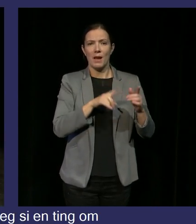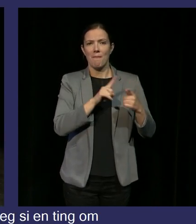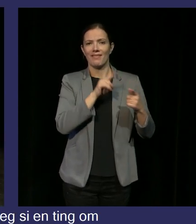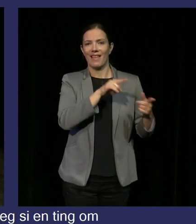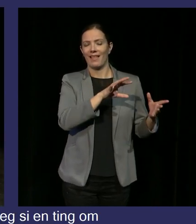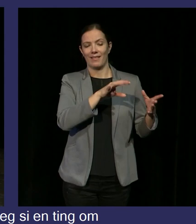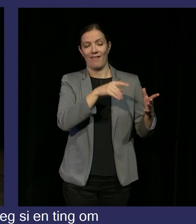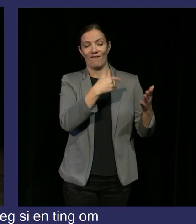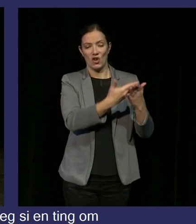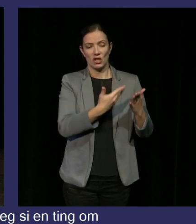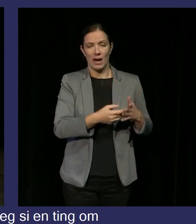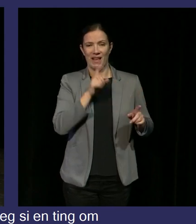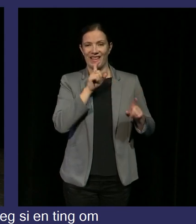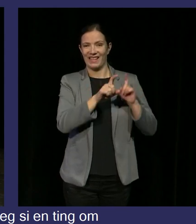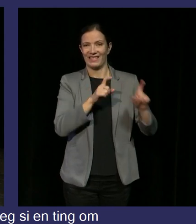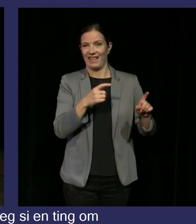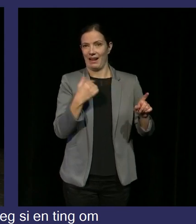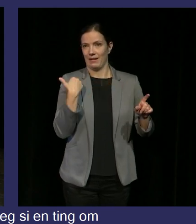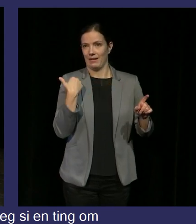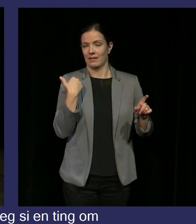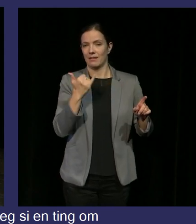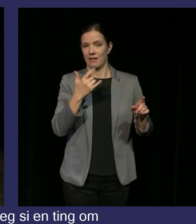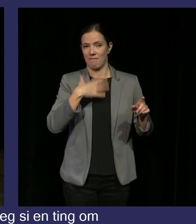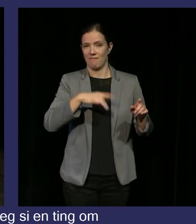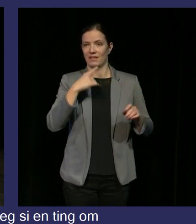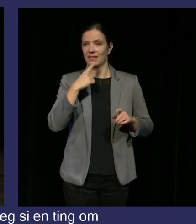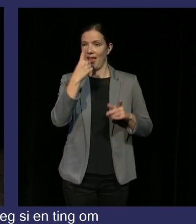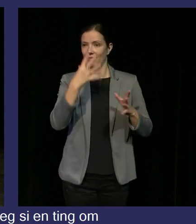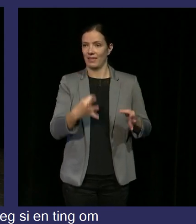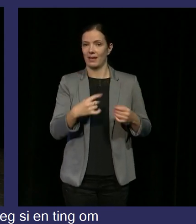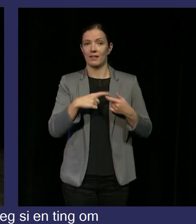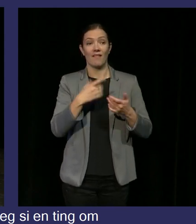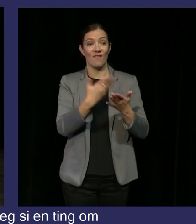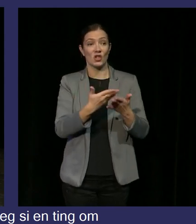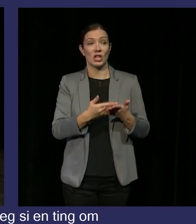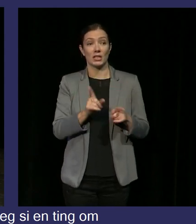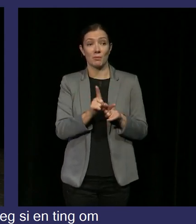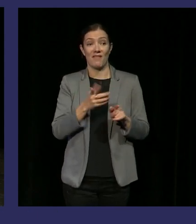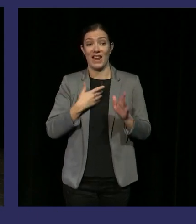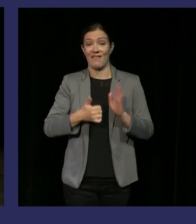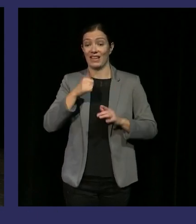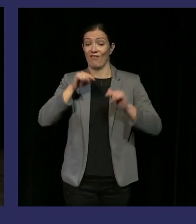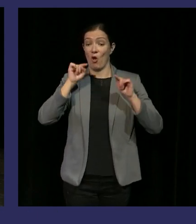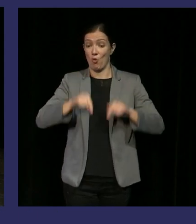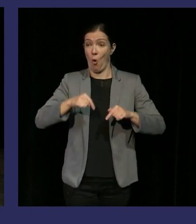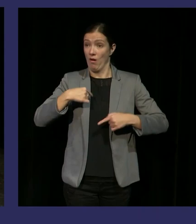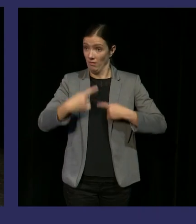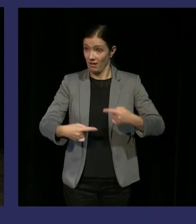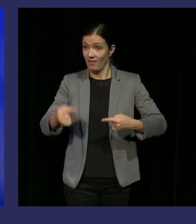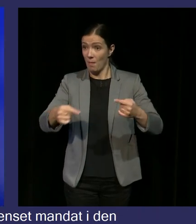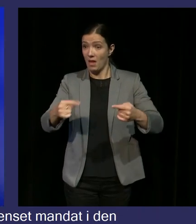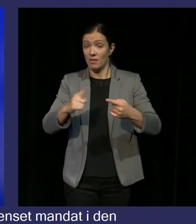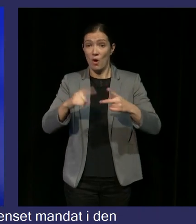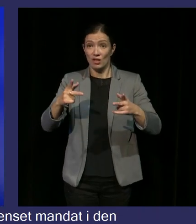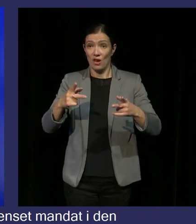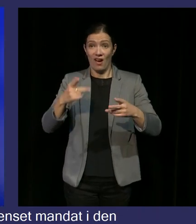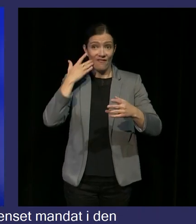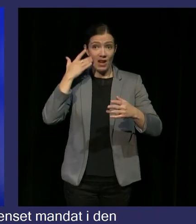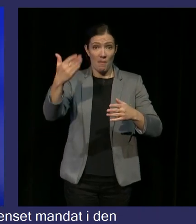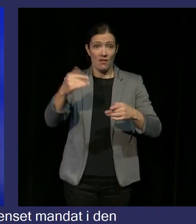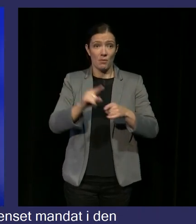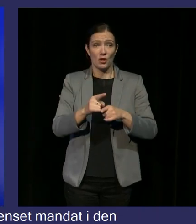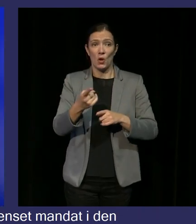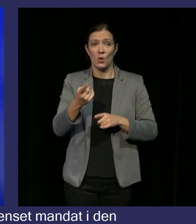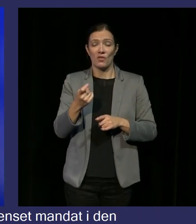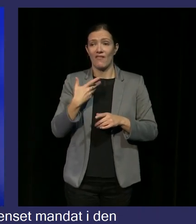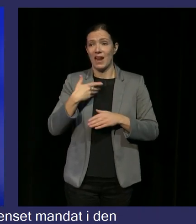Det forslaget ble kritisert her, og da vil jeg si en ting om det forslaget som veldig viktig for den pågående debatten og veien fremover, at det utvalget hadde